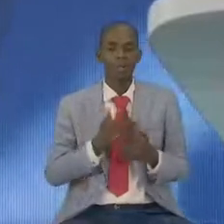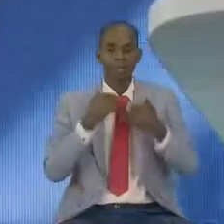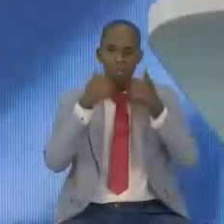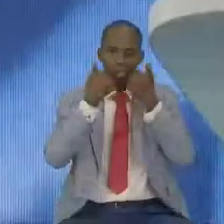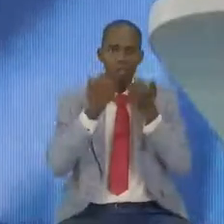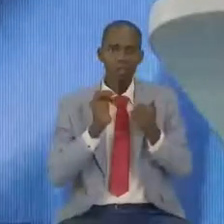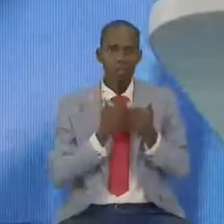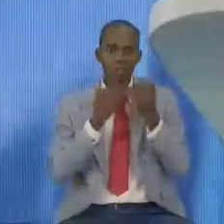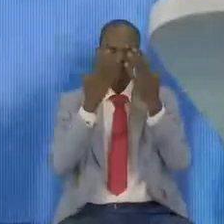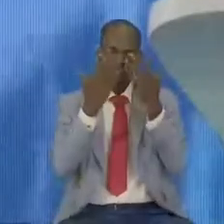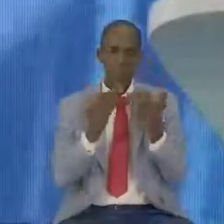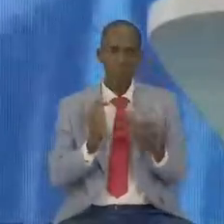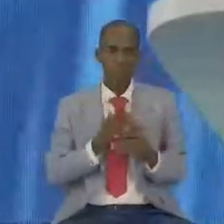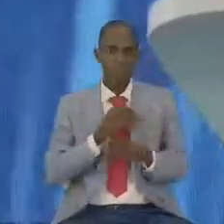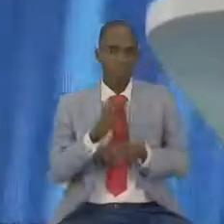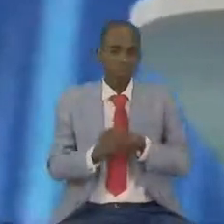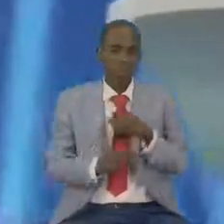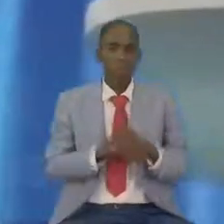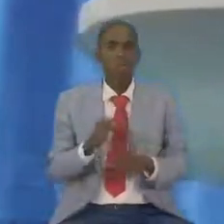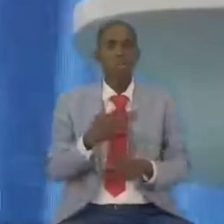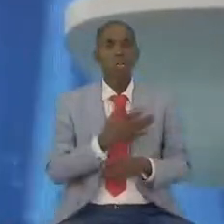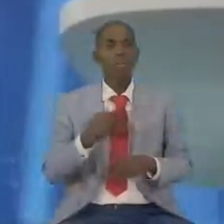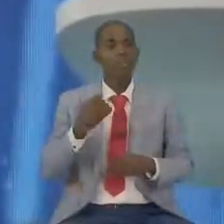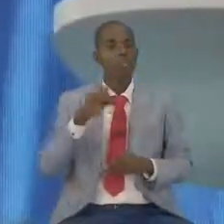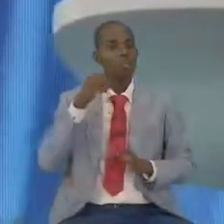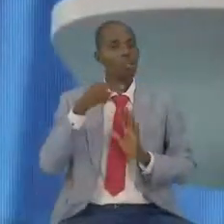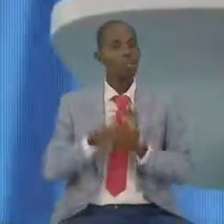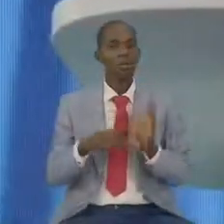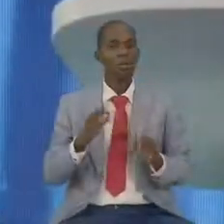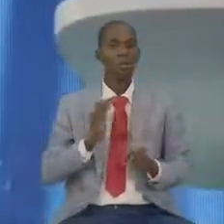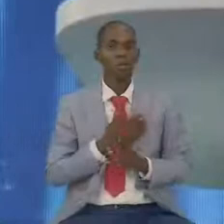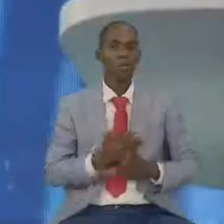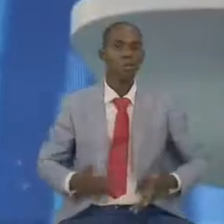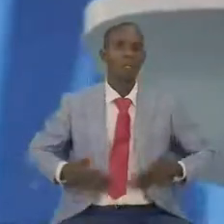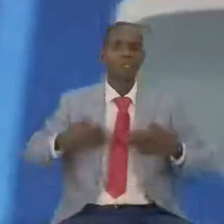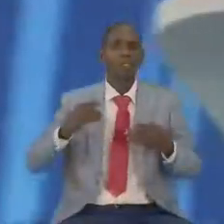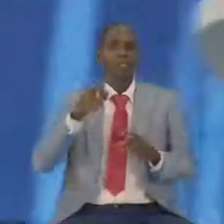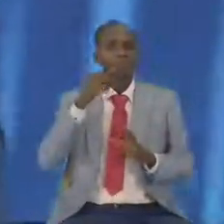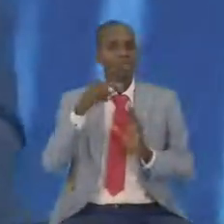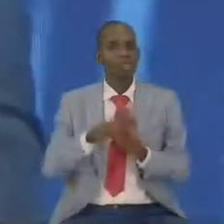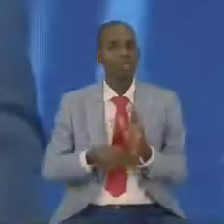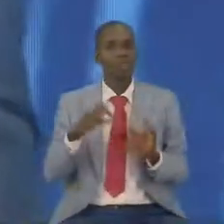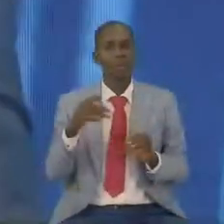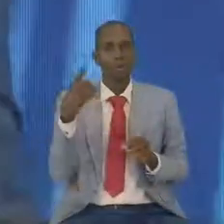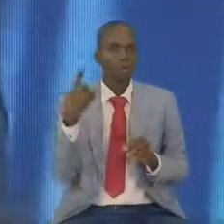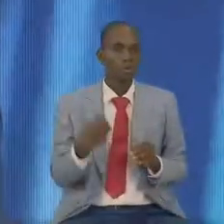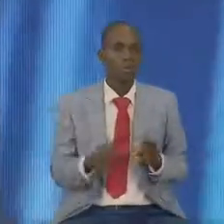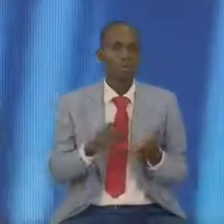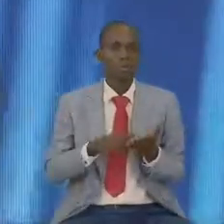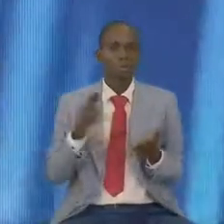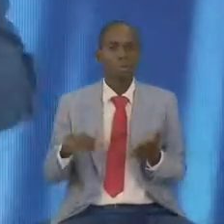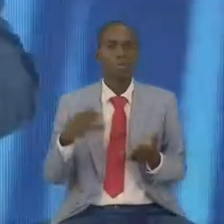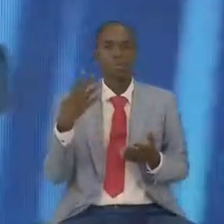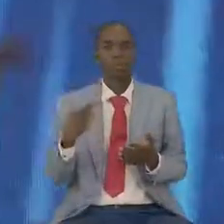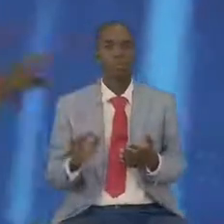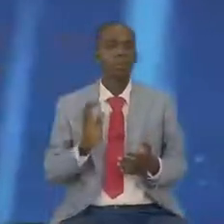nos chagrins, nos souffrances. Et l'amertume de nos vies, l'amertume des conséquences de la vie